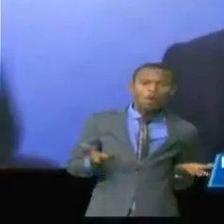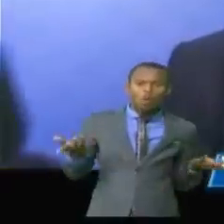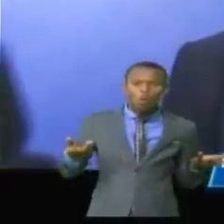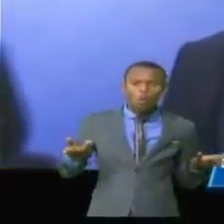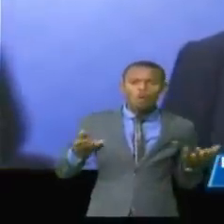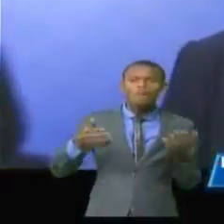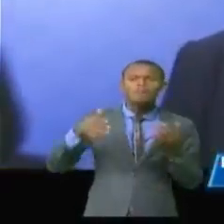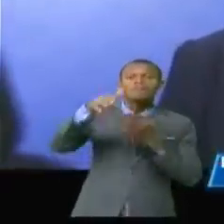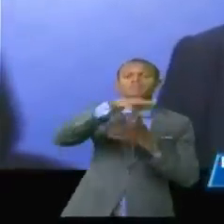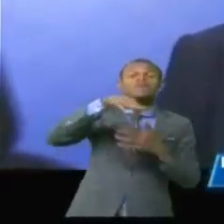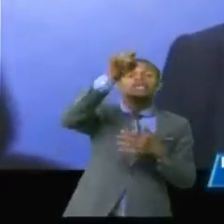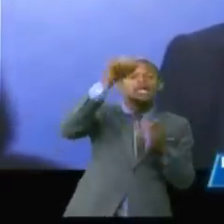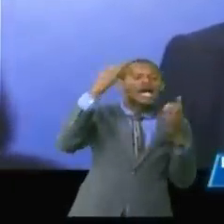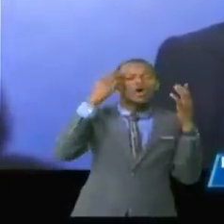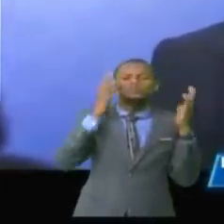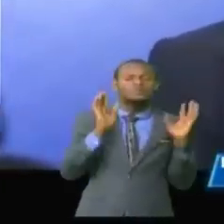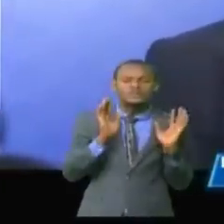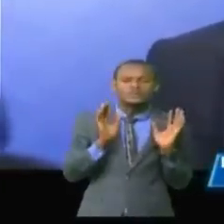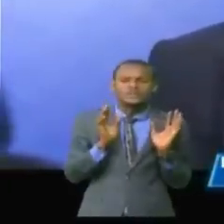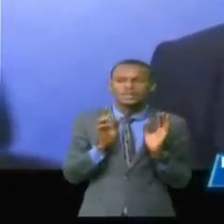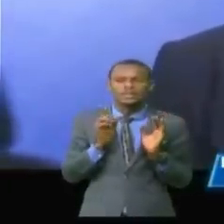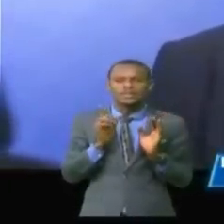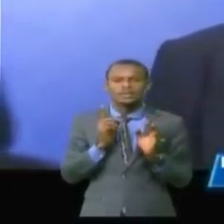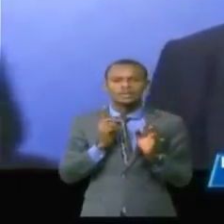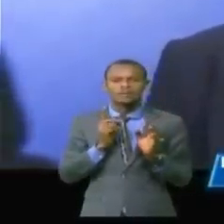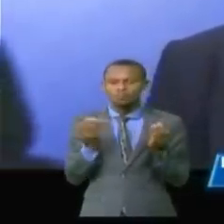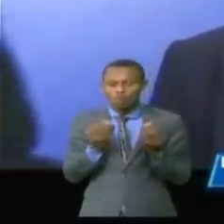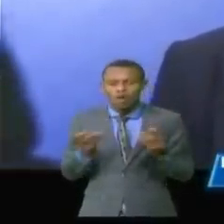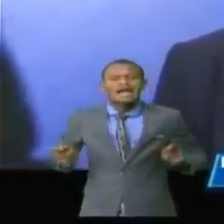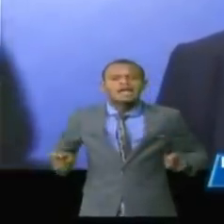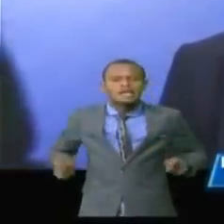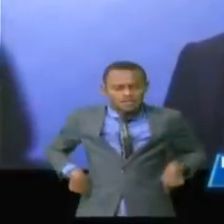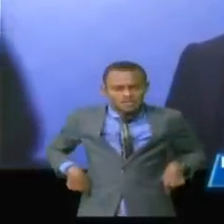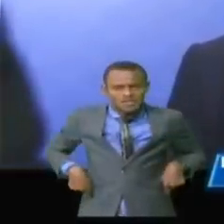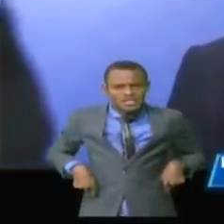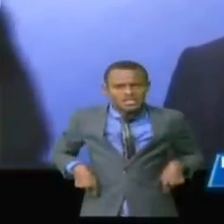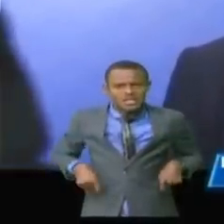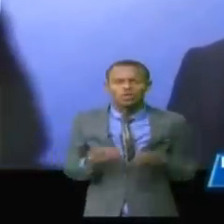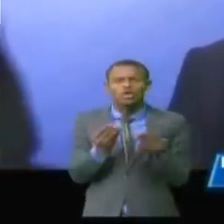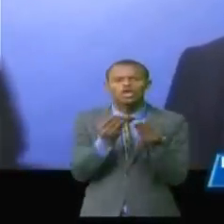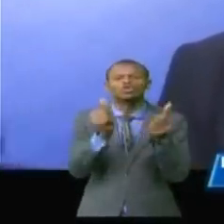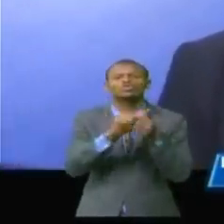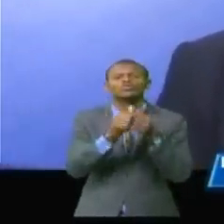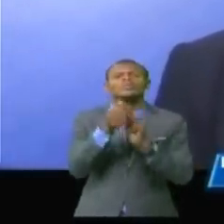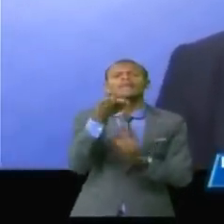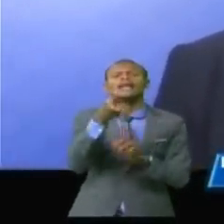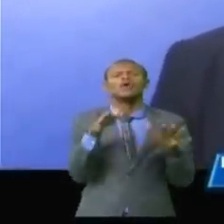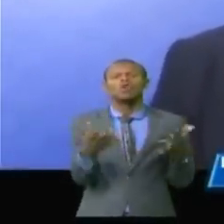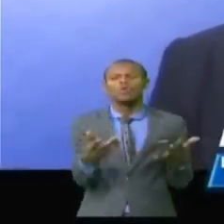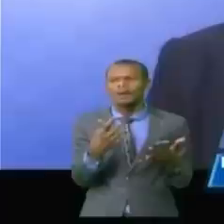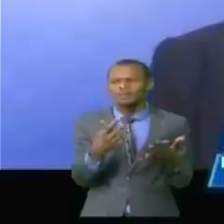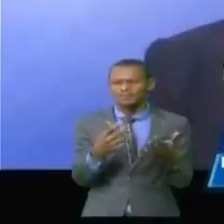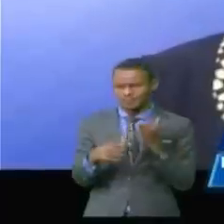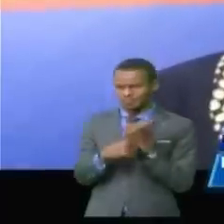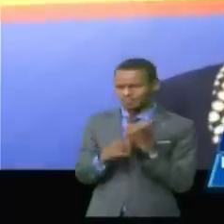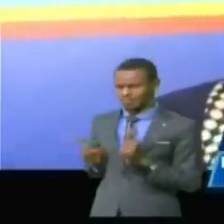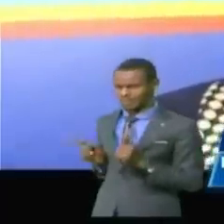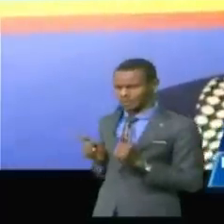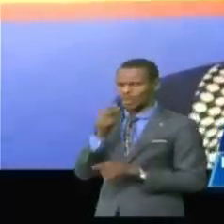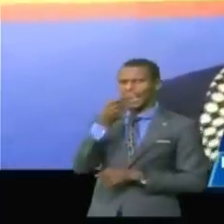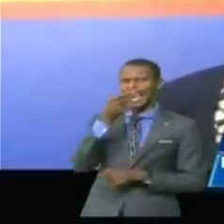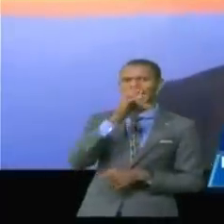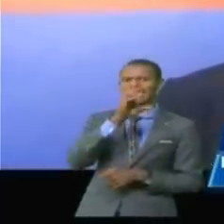2014-2024. La RDC procède à l'enregistrement des naissances, des nouveaux-nés. C'est déjà le premier pas